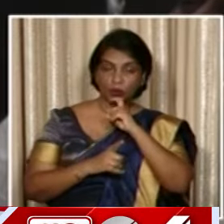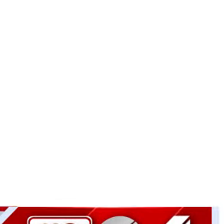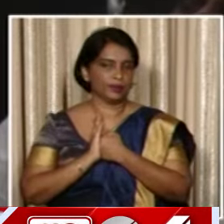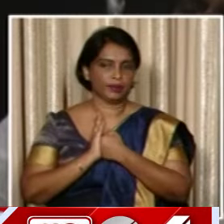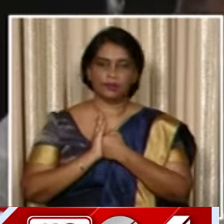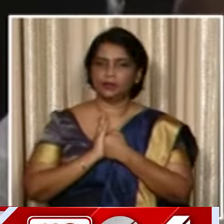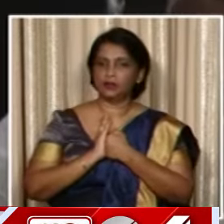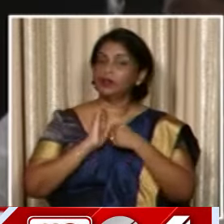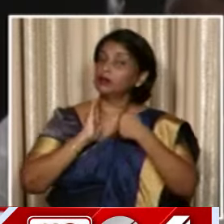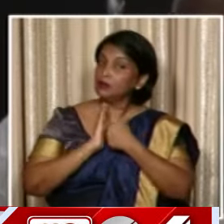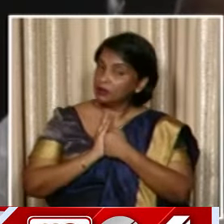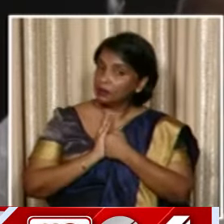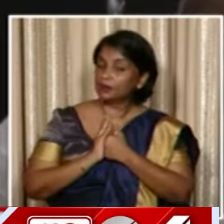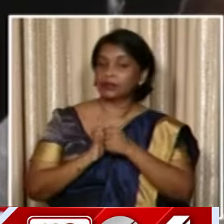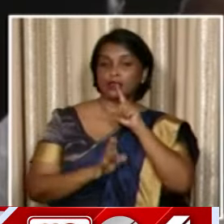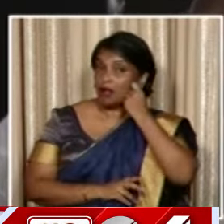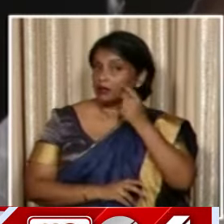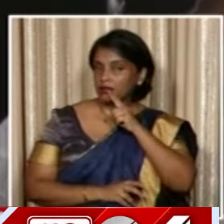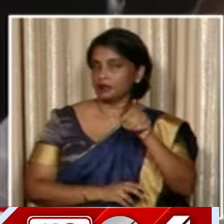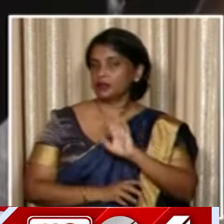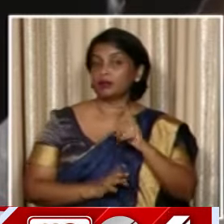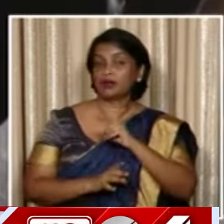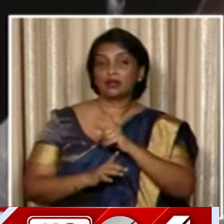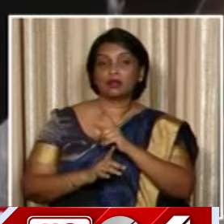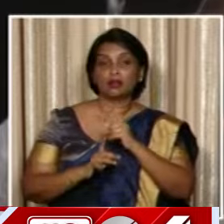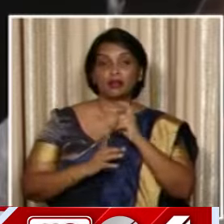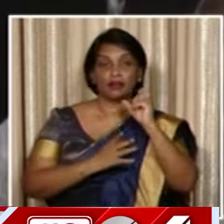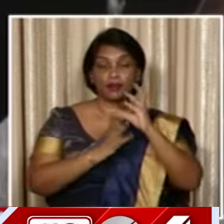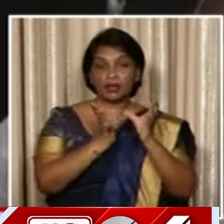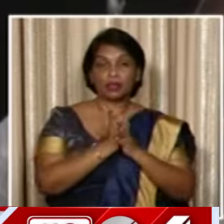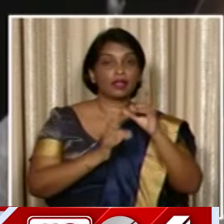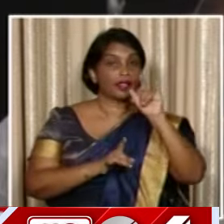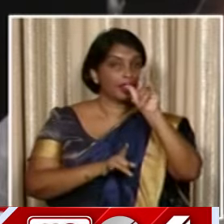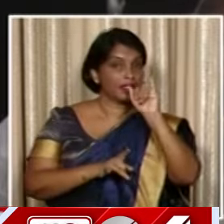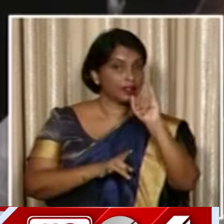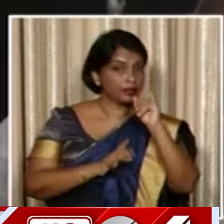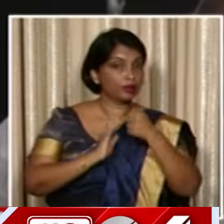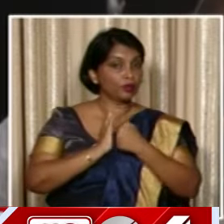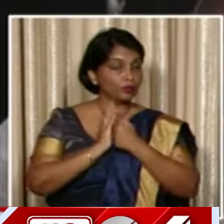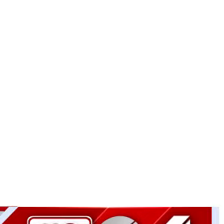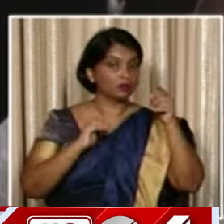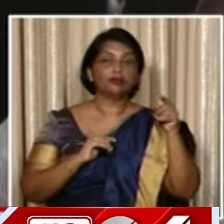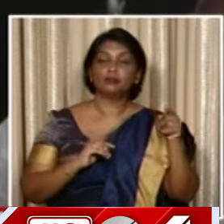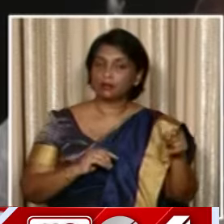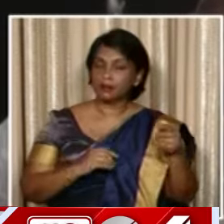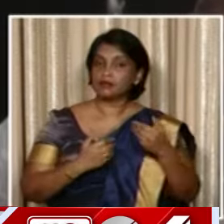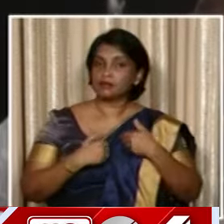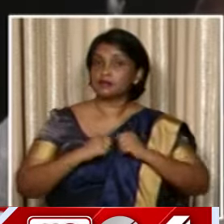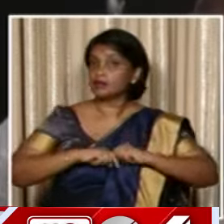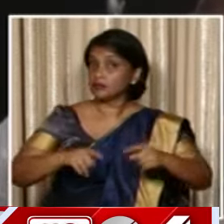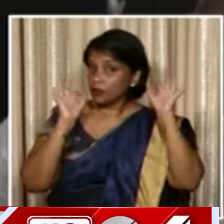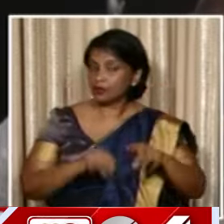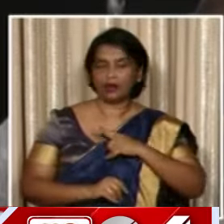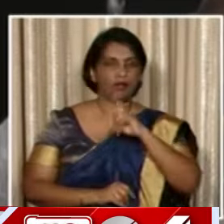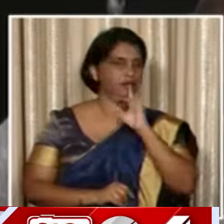තීන්දුවලට ගරු කරනවා කියන එක අදහස් වෙන්නේ නැහැ. ව්‍යවස්ථාදායකයට තිබෙන 76 වගන්තියේ තිබෙන උත්තරීතර භාවය පිළිබඳව අපි කටයුතු කරන්නේ නැහැ